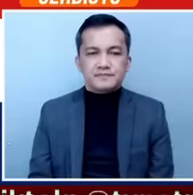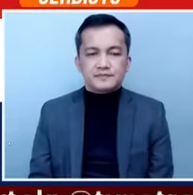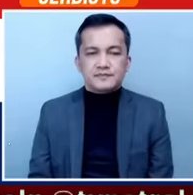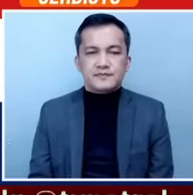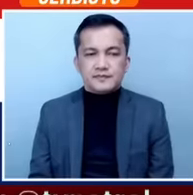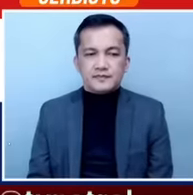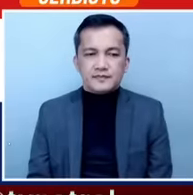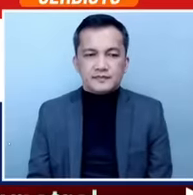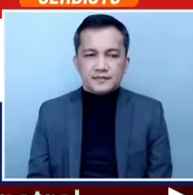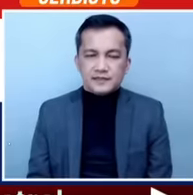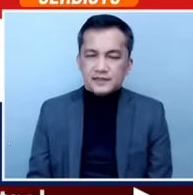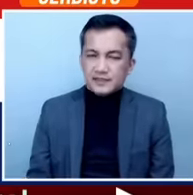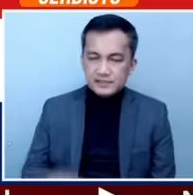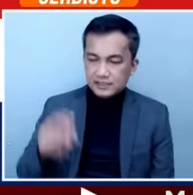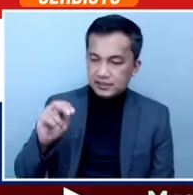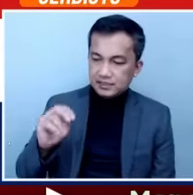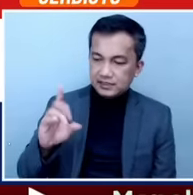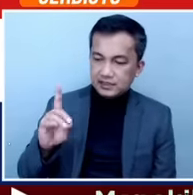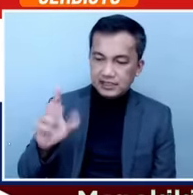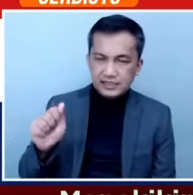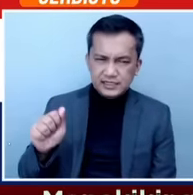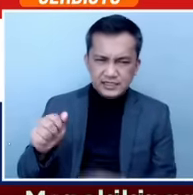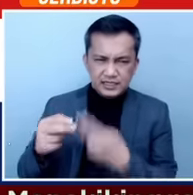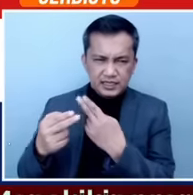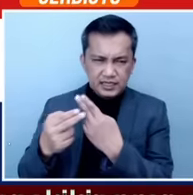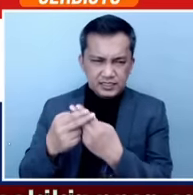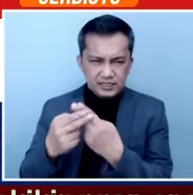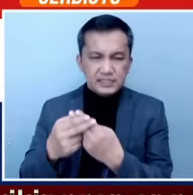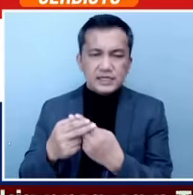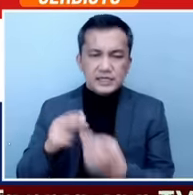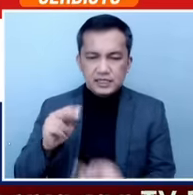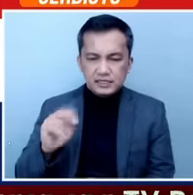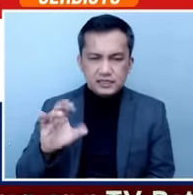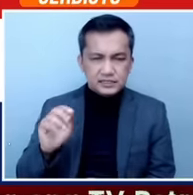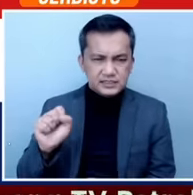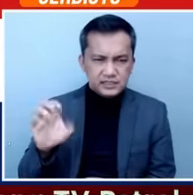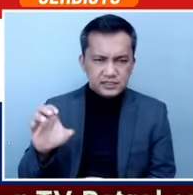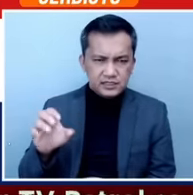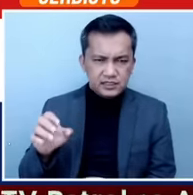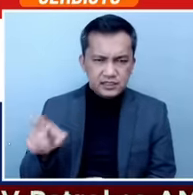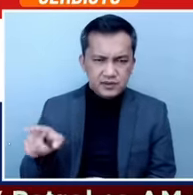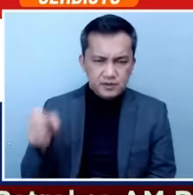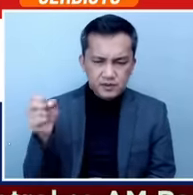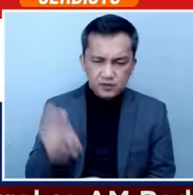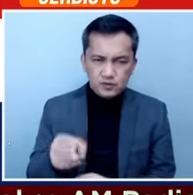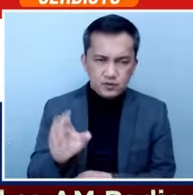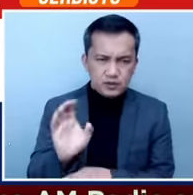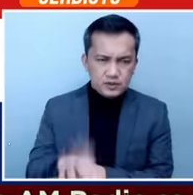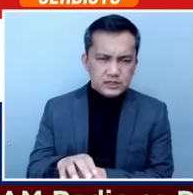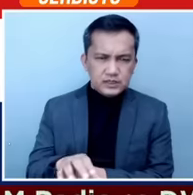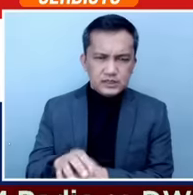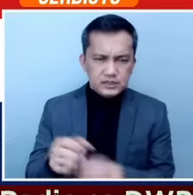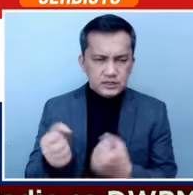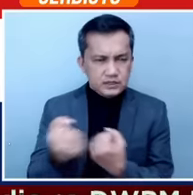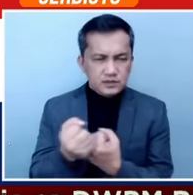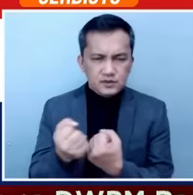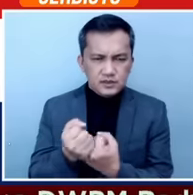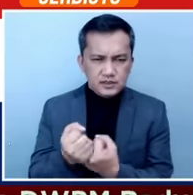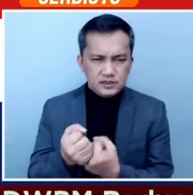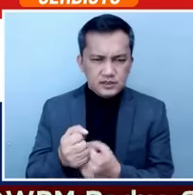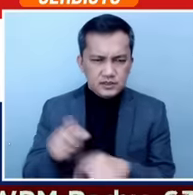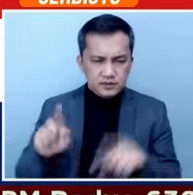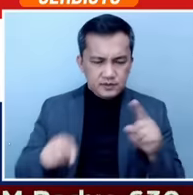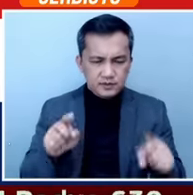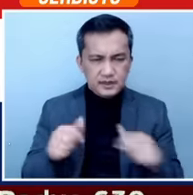Si NCDA, si NCSC, dapat may enforcement component siya na sinusuportahan ng ibang ahensya